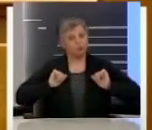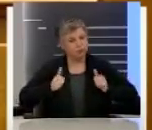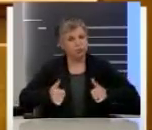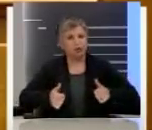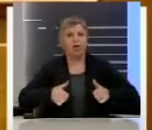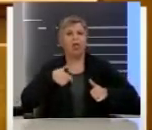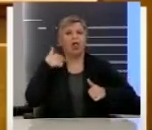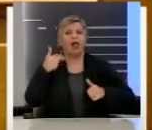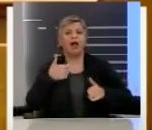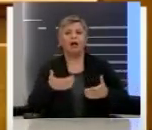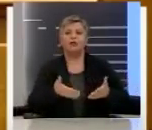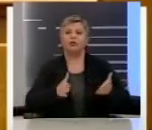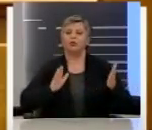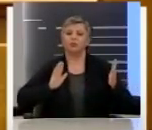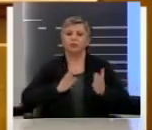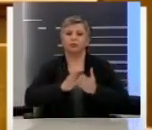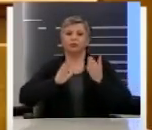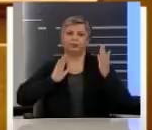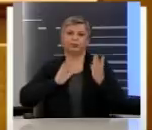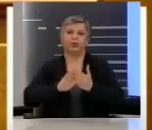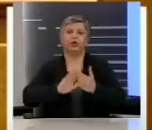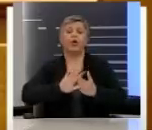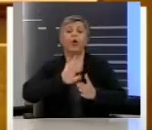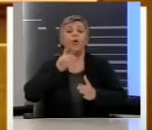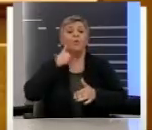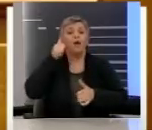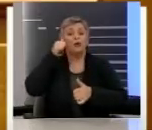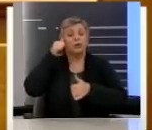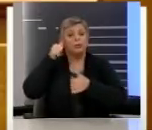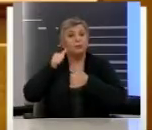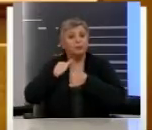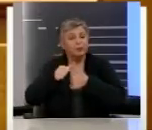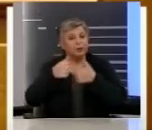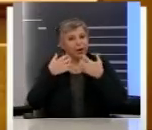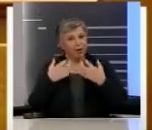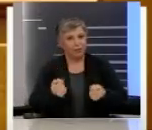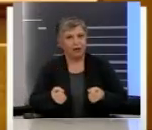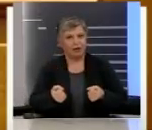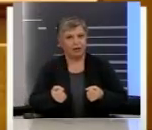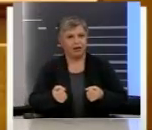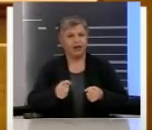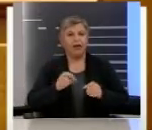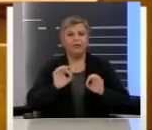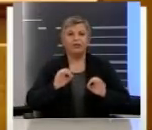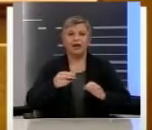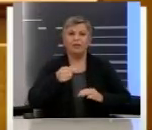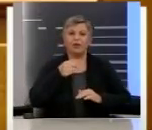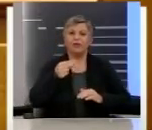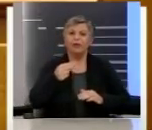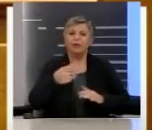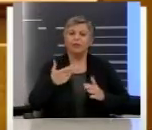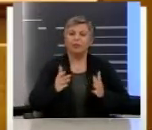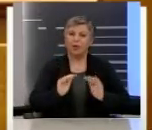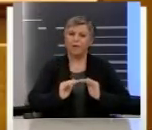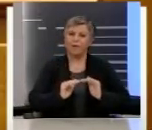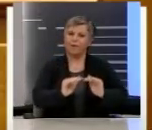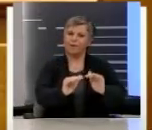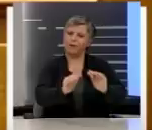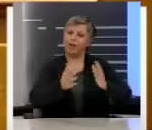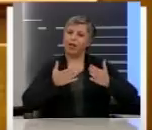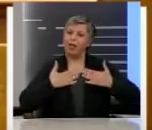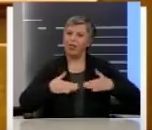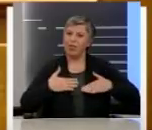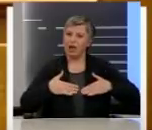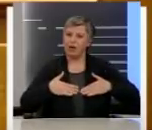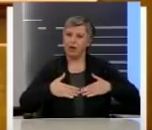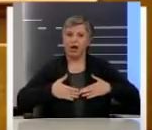συγκρουστεί με κατεστημένες αντιλήψεις και με την δύναμη της αδράνειας των θεσμών σε μια πολύ